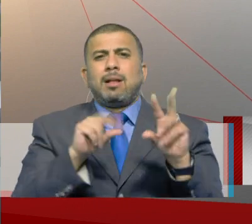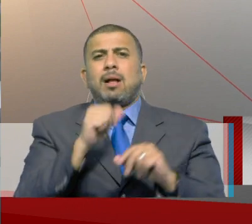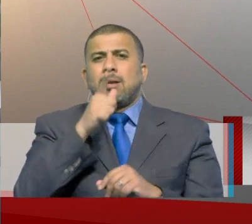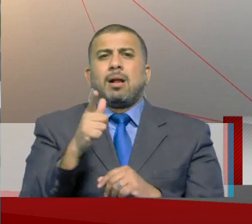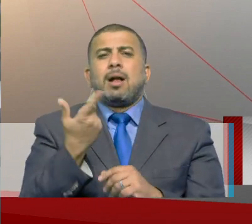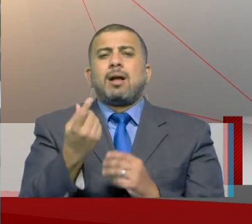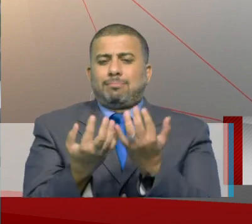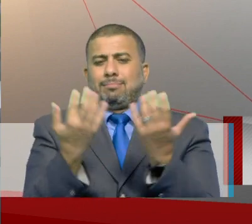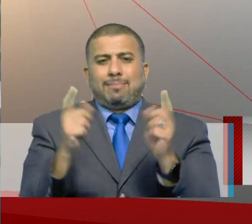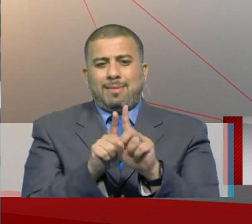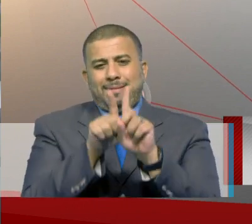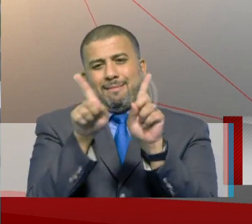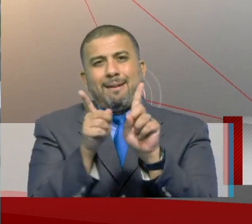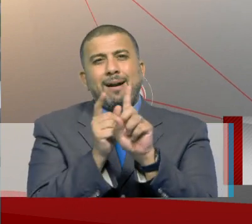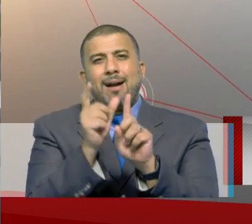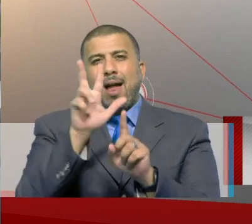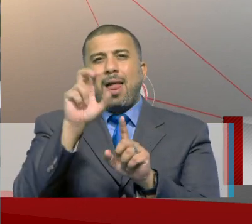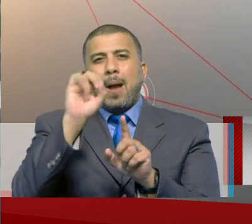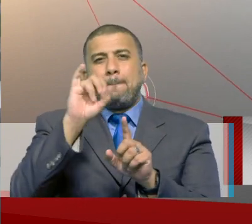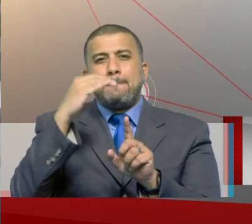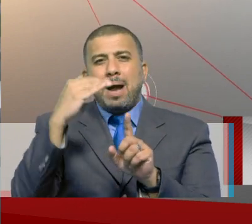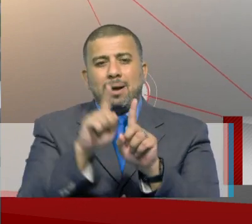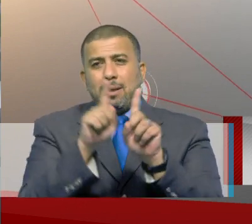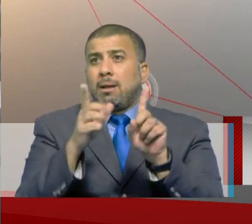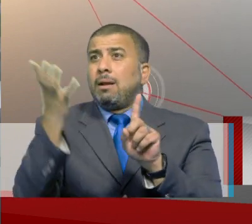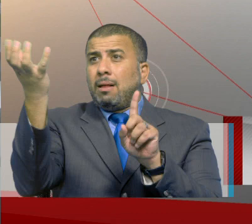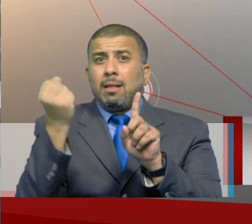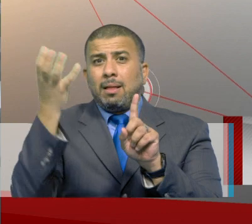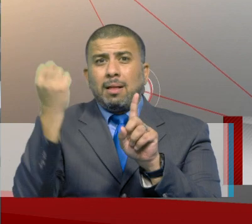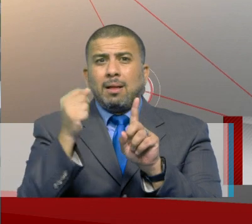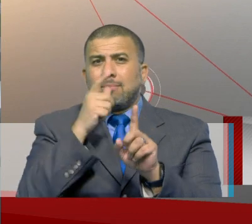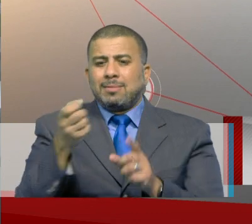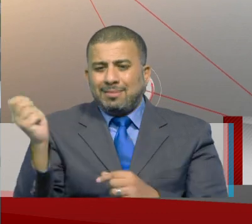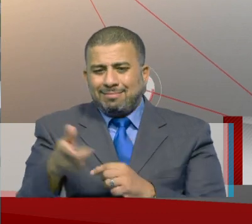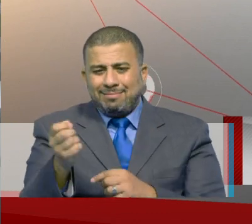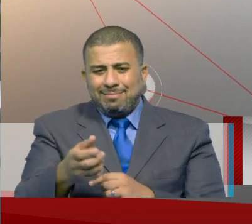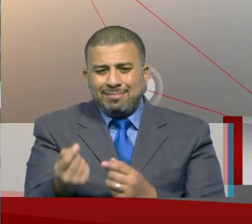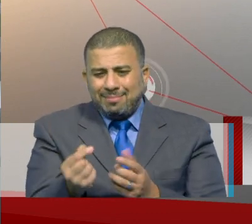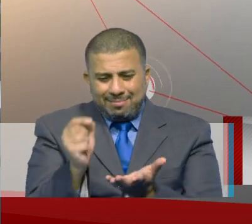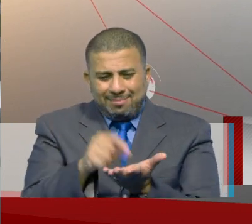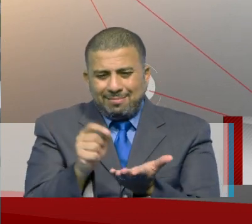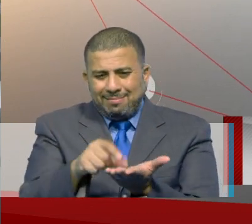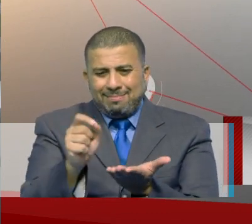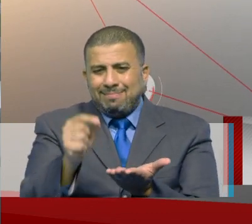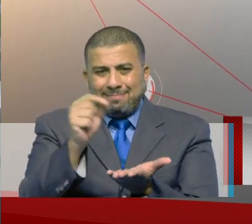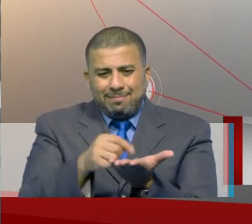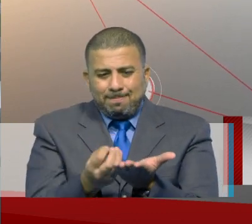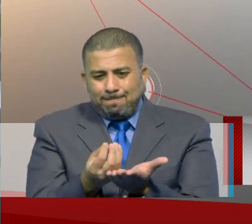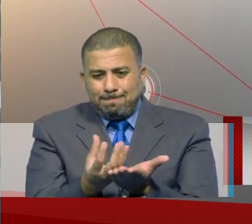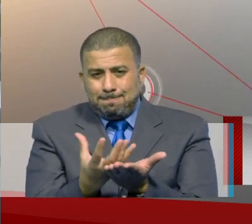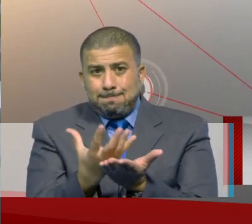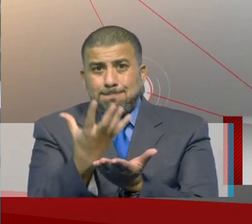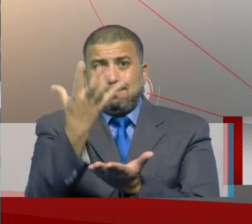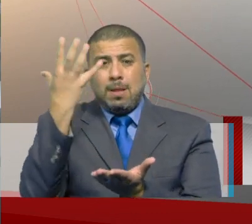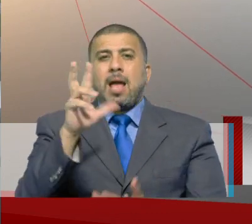بالنسبة للقمح، الآن نحن نستورد التقاوي، التقاوي يعني البذرة لزراعة أكبر